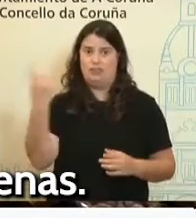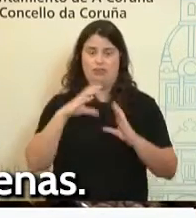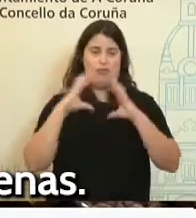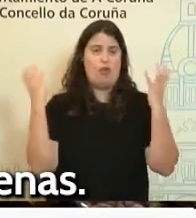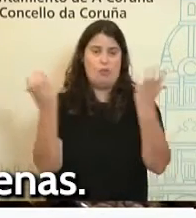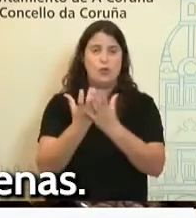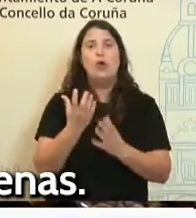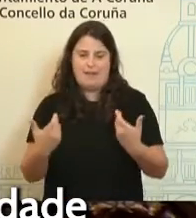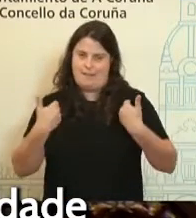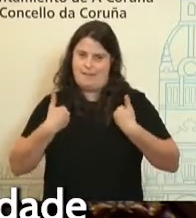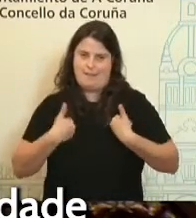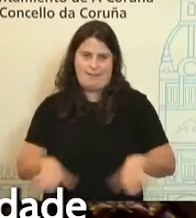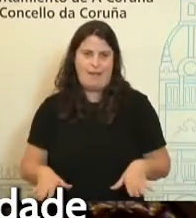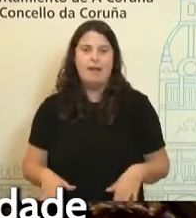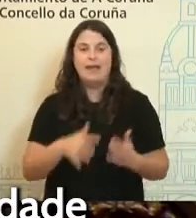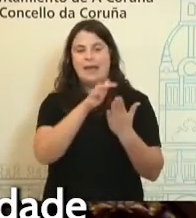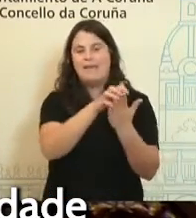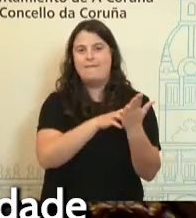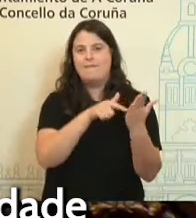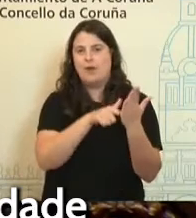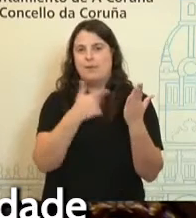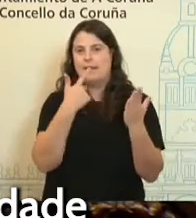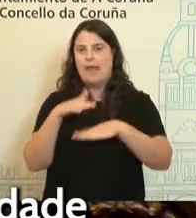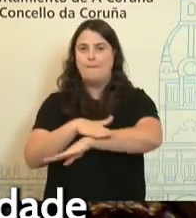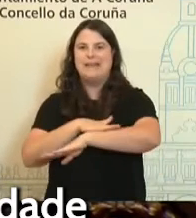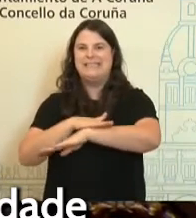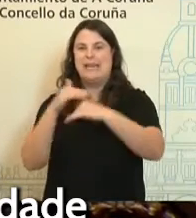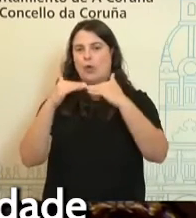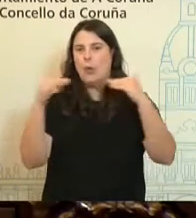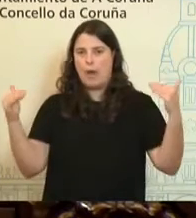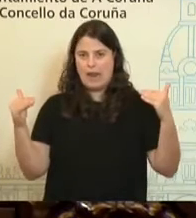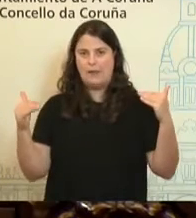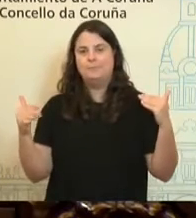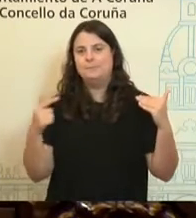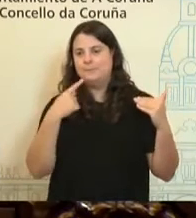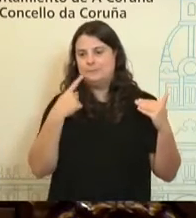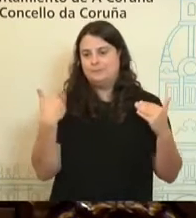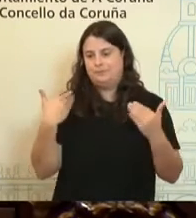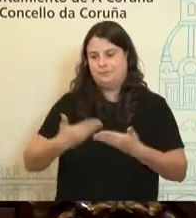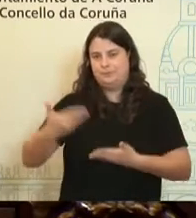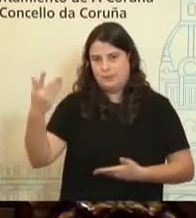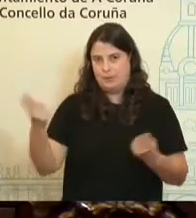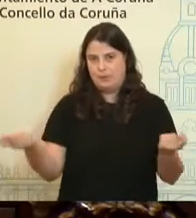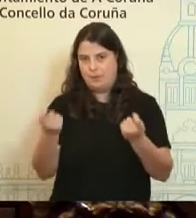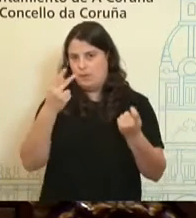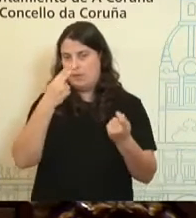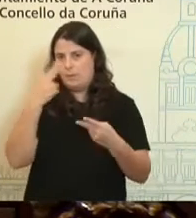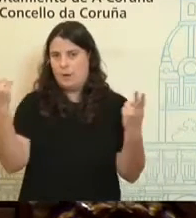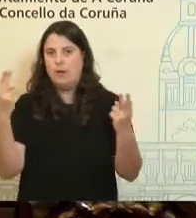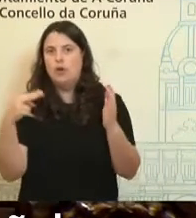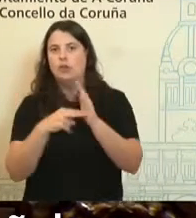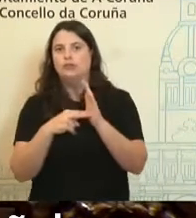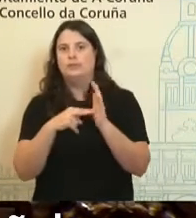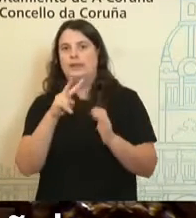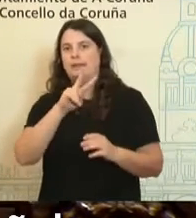e contra as nenas. Segundo un informe do Ministerio de Igualdade, que foi publicado en setembro do ano